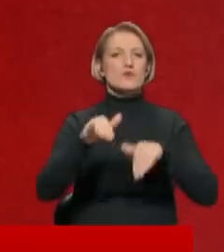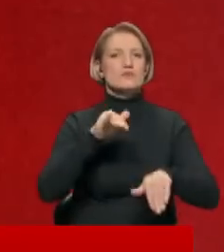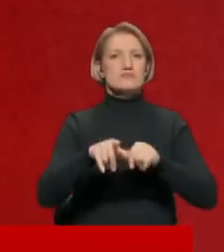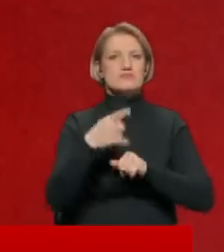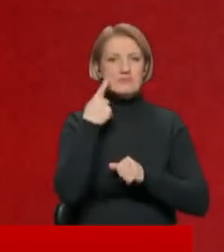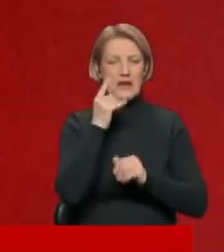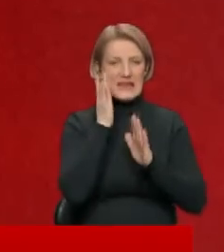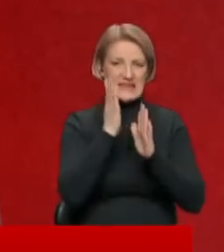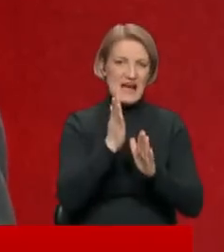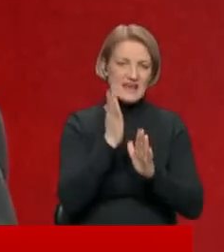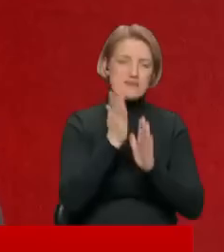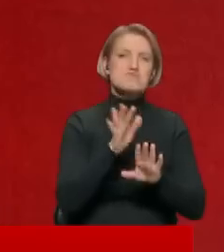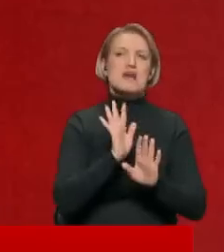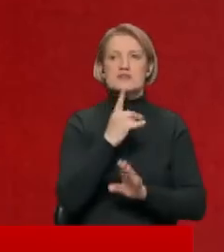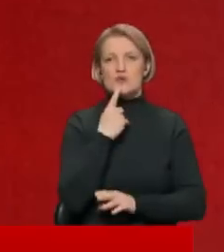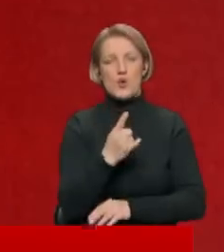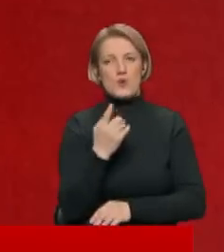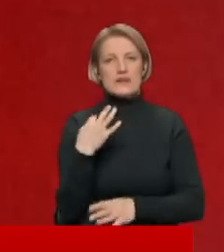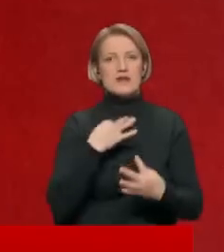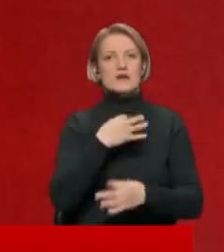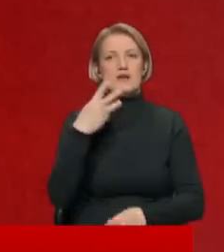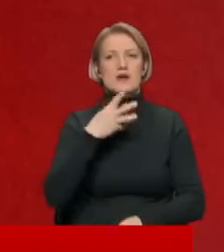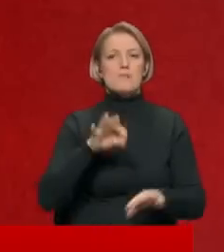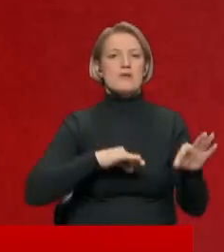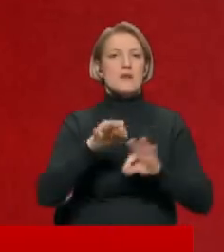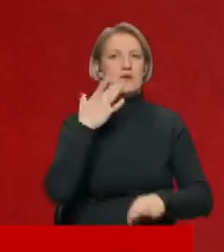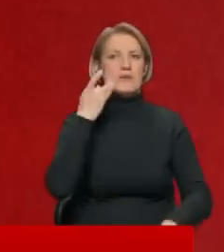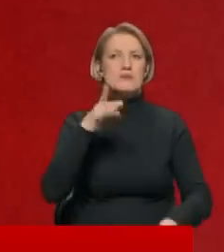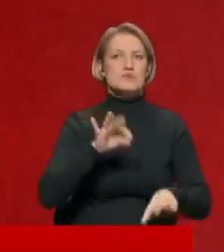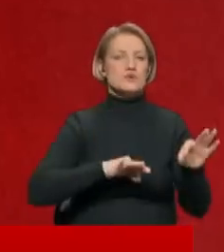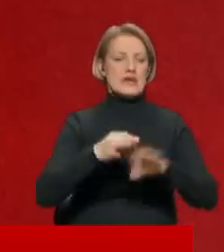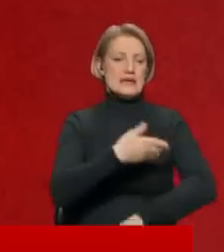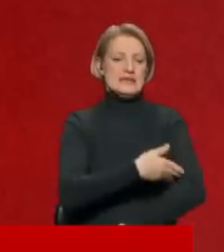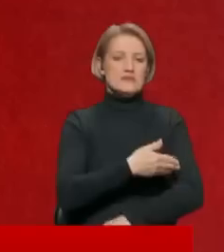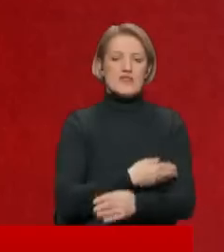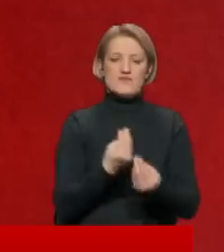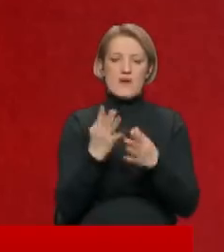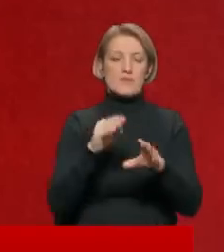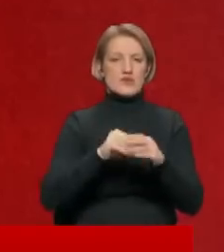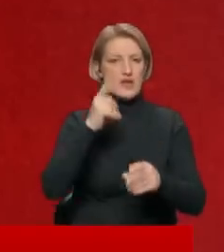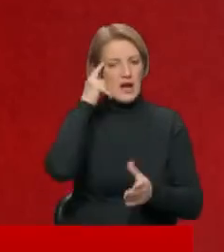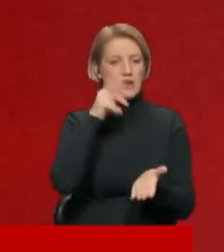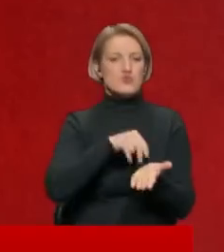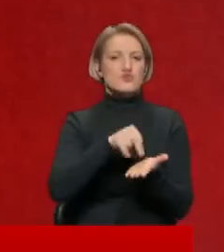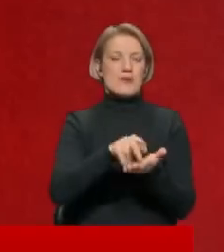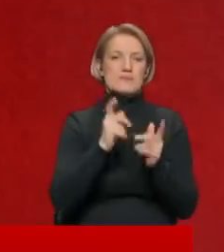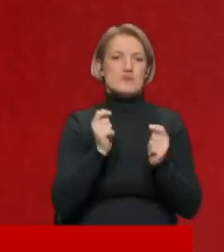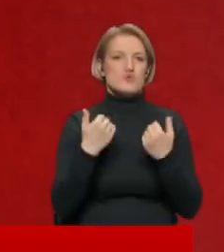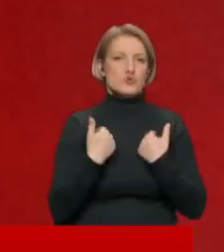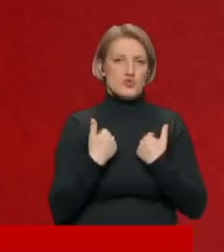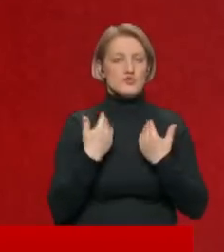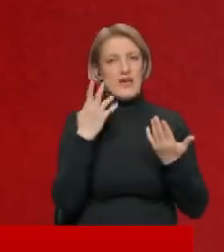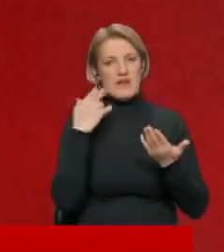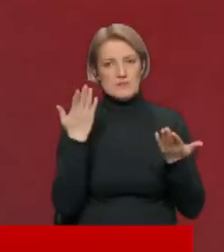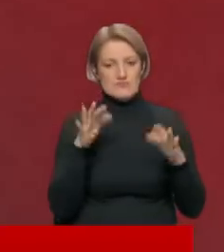giderdi diyor gitmez de diyor Sayın Erdoğan Sayın Erdoğan stresli beldi bu stratejiye hizmet etmemek için akıl yürütmek mecburiyetindeyiz Efendim